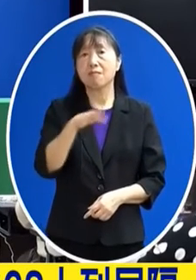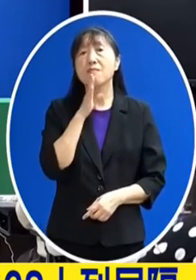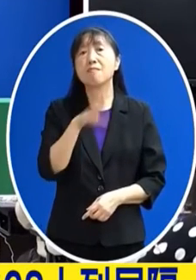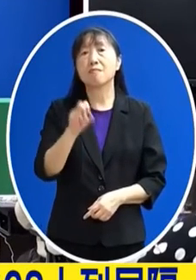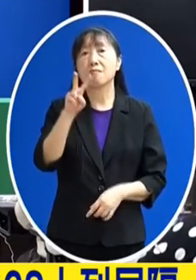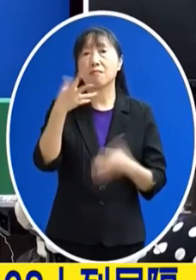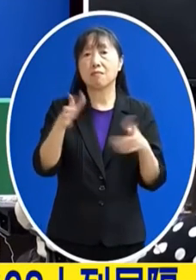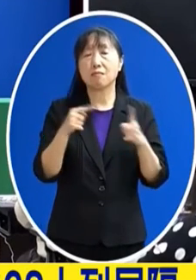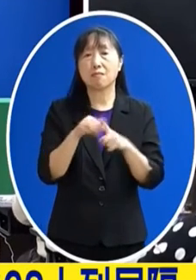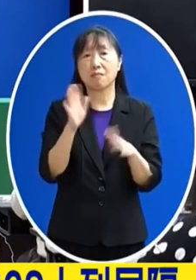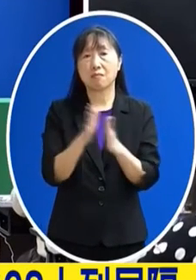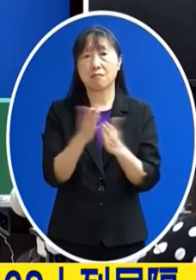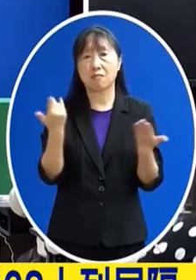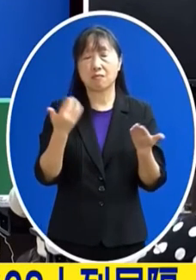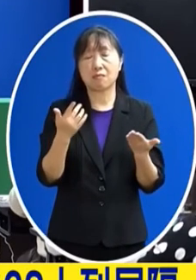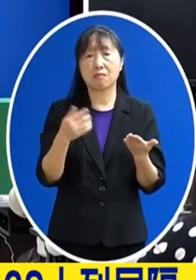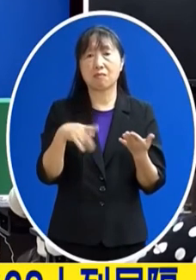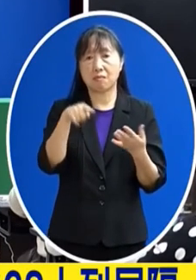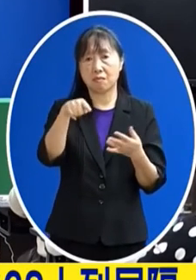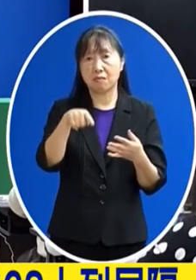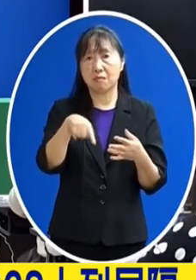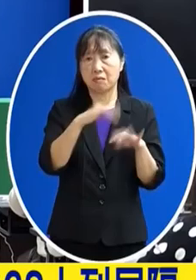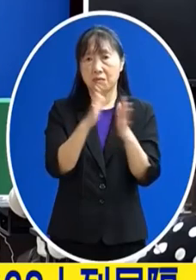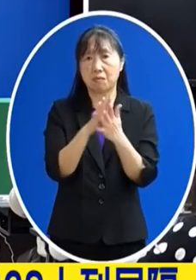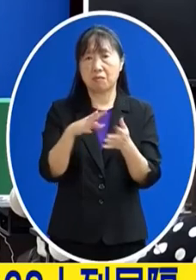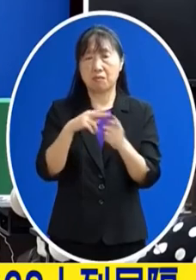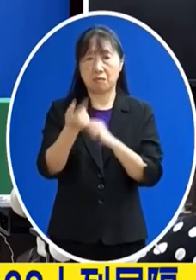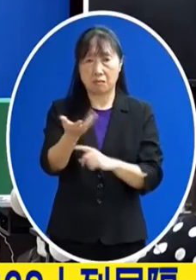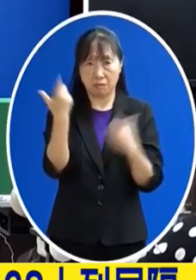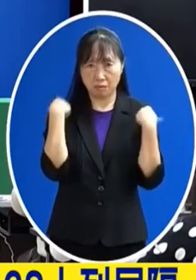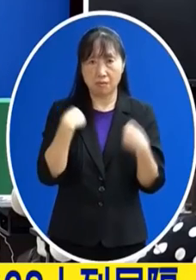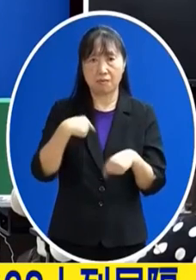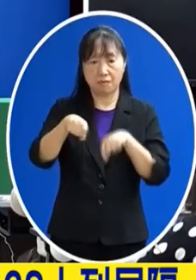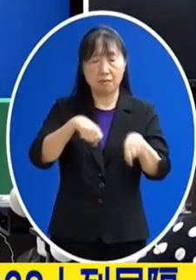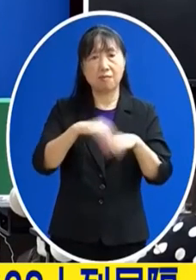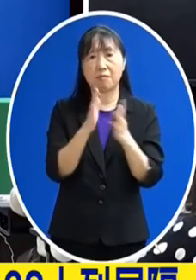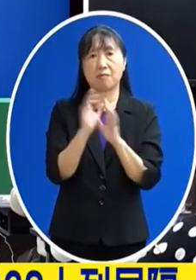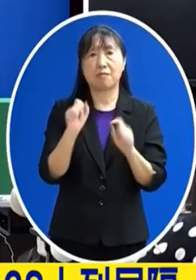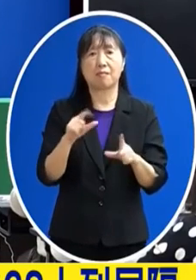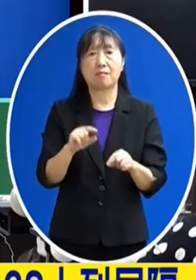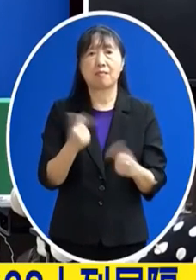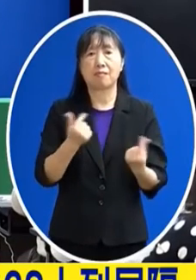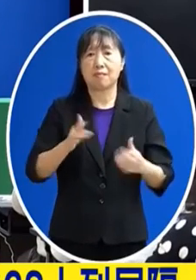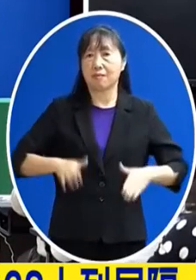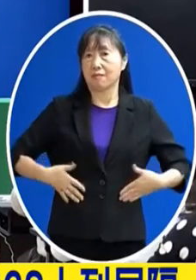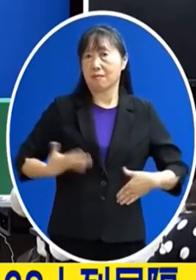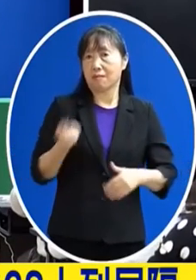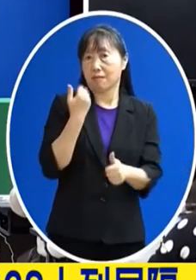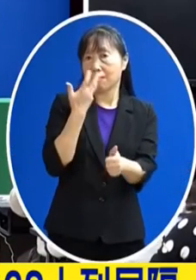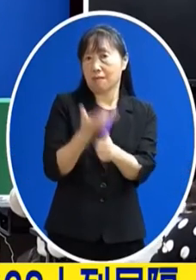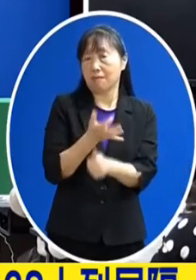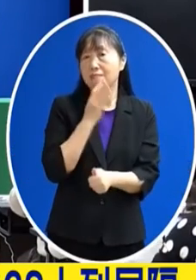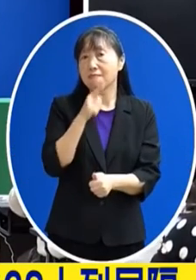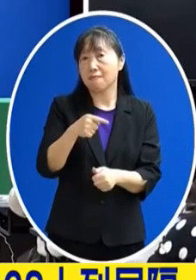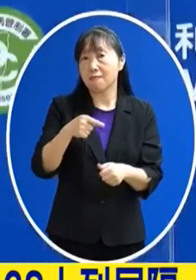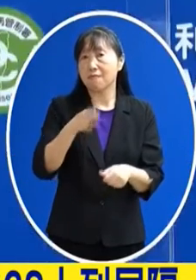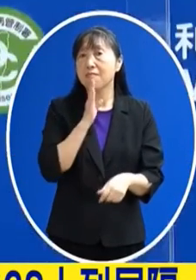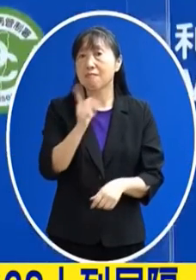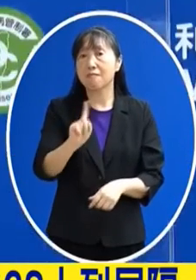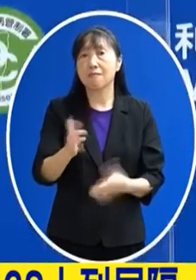进度不如预期，那指挥中心可以帮我们说明一下，就是关于紧急授权的做法吗？谢